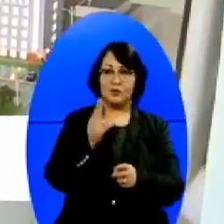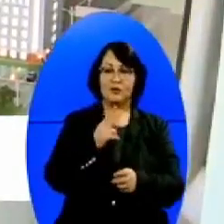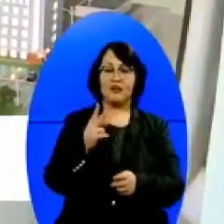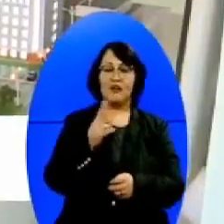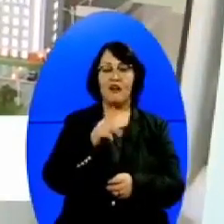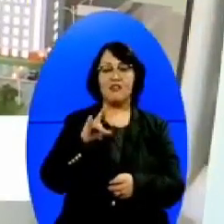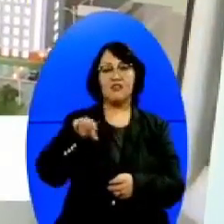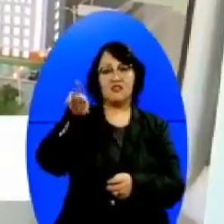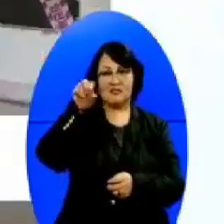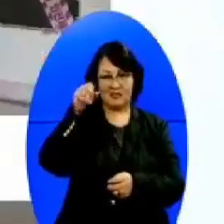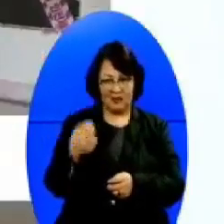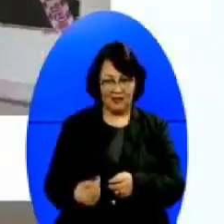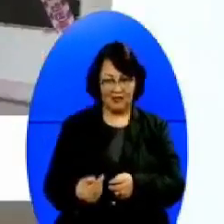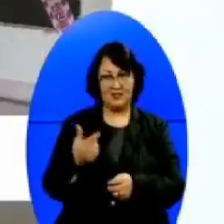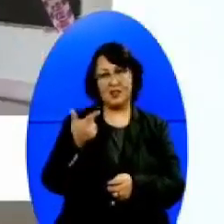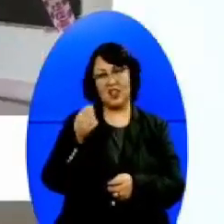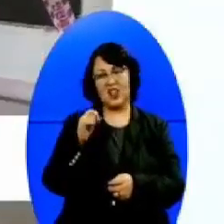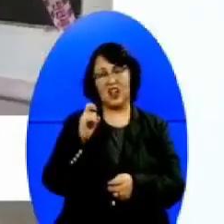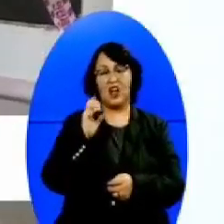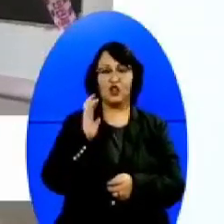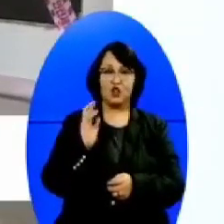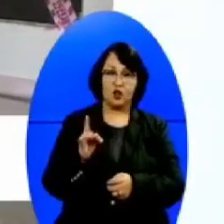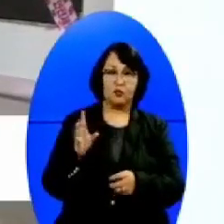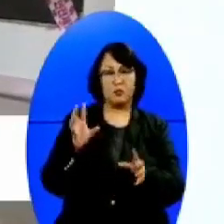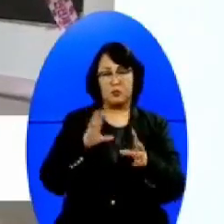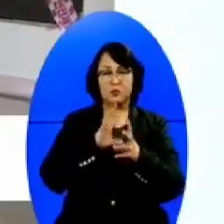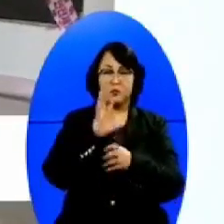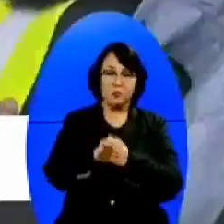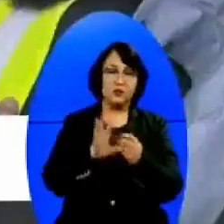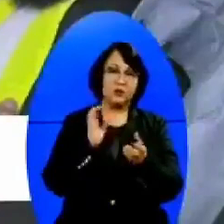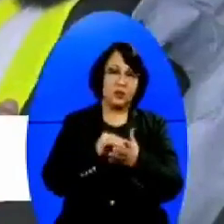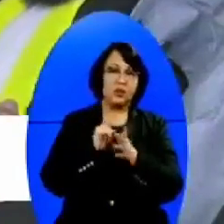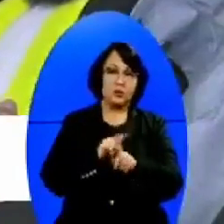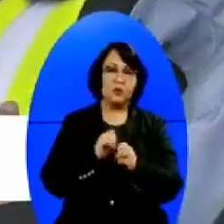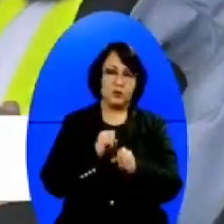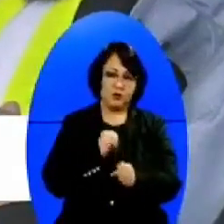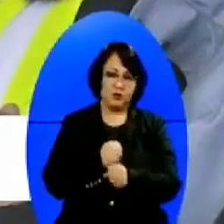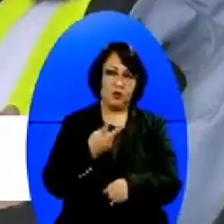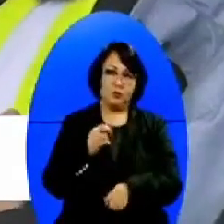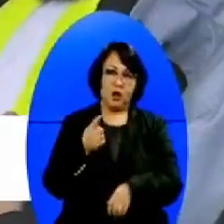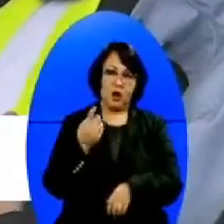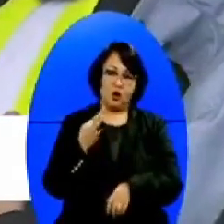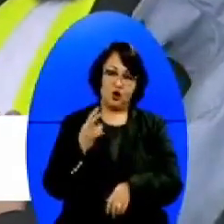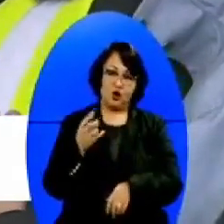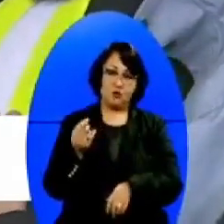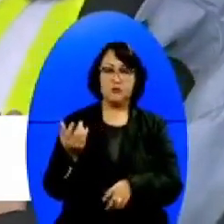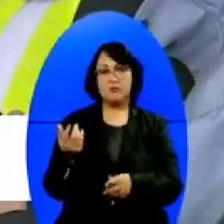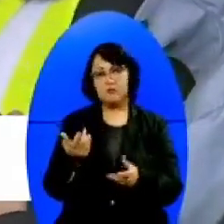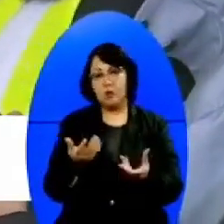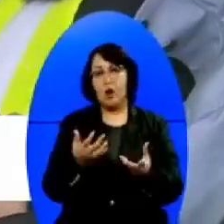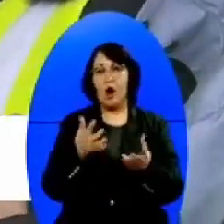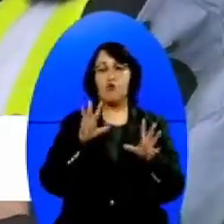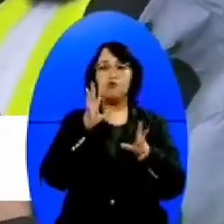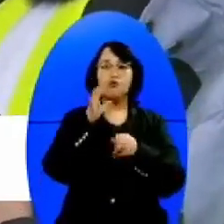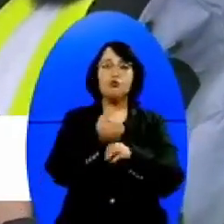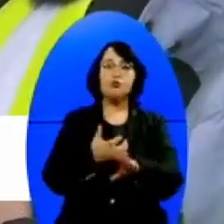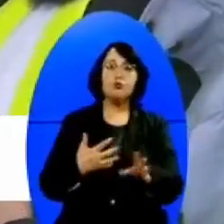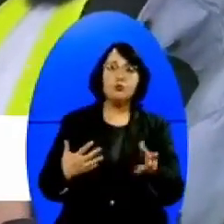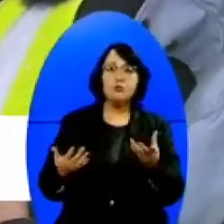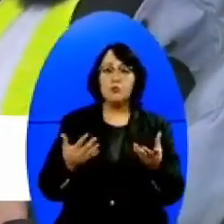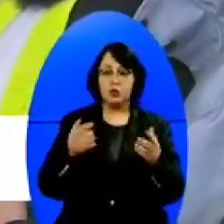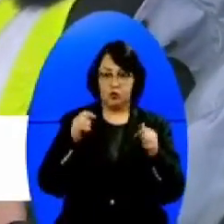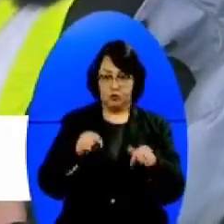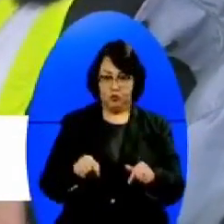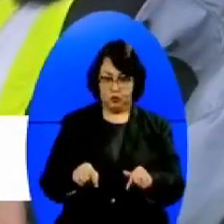генераторын системтэйгэр олон улсын стандартад нийцүүлэн баригдаж байна. 2010 оны зураг гэдэг чинь 10 жилийн өмнөх зураг бол өнөөгийн шаардлагыг